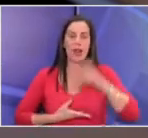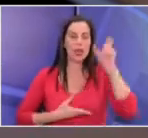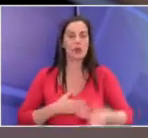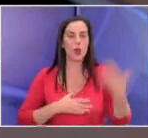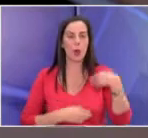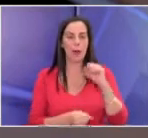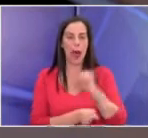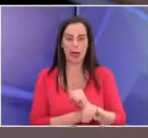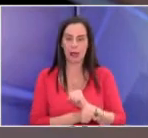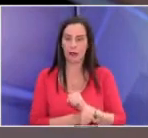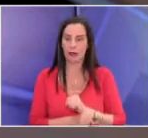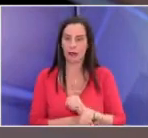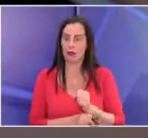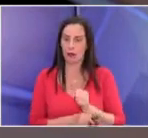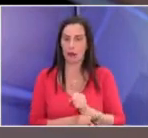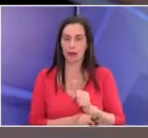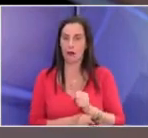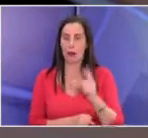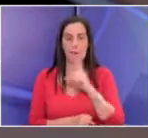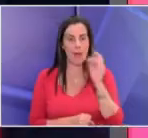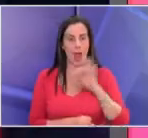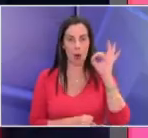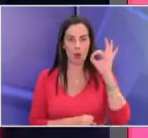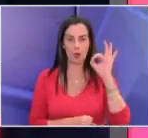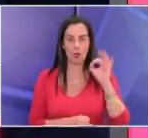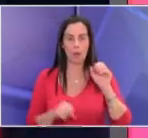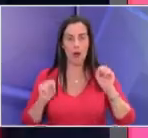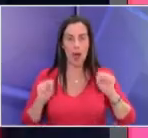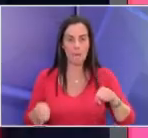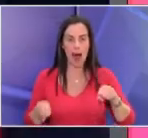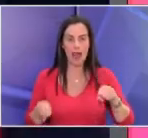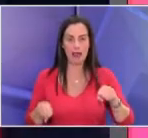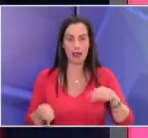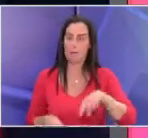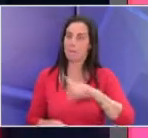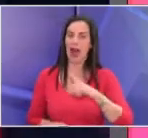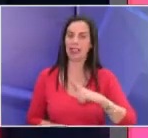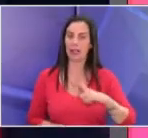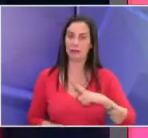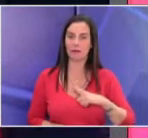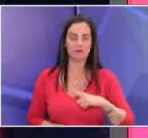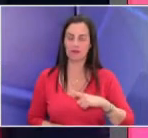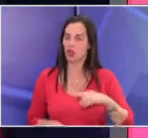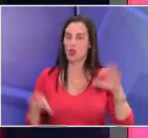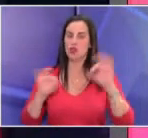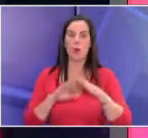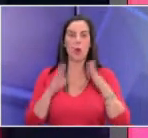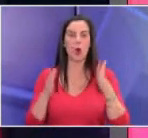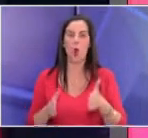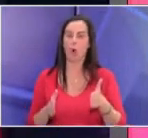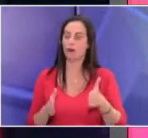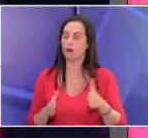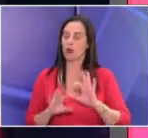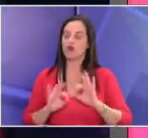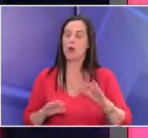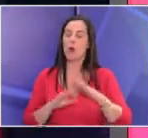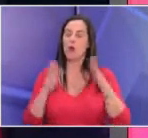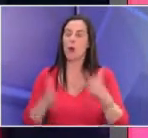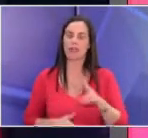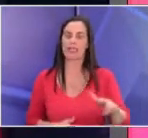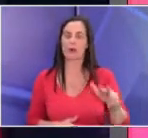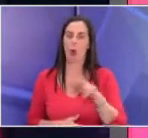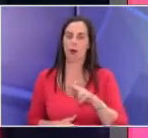ועושים דברים מאוד מאוד טובים ונכונים. אבל צריך להבין שאסיר בכלא נמצא באיזשהו פסק זמן מהחיים. בכלא